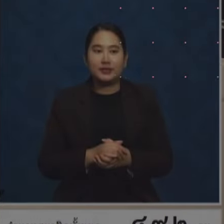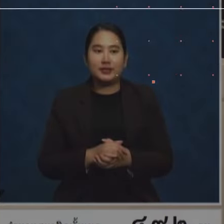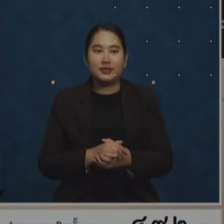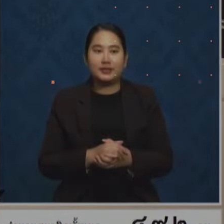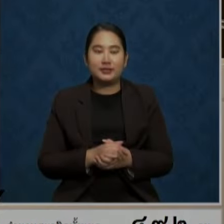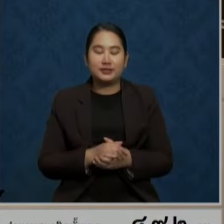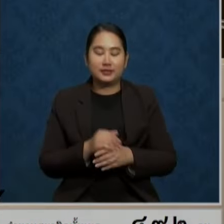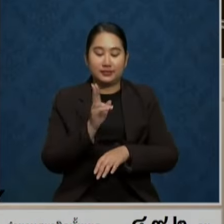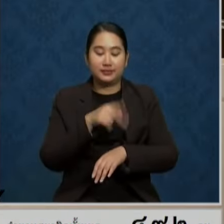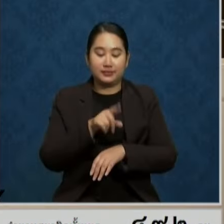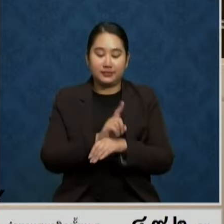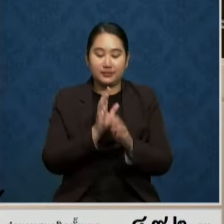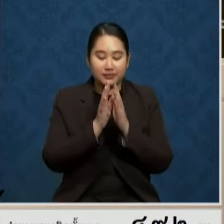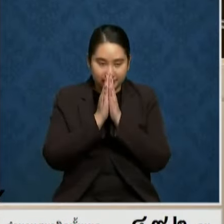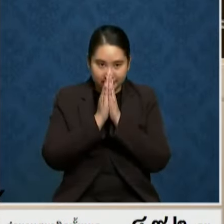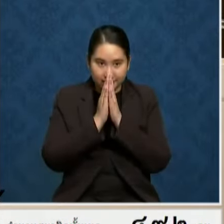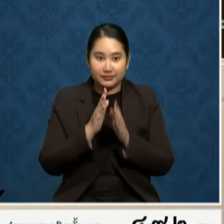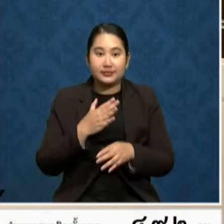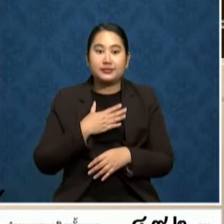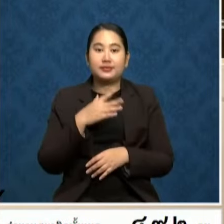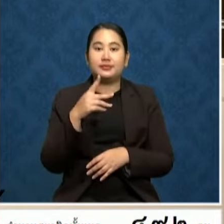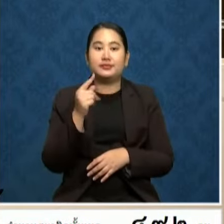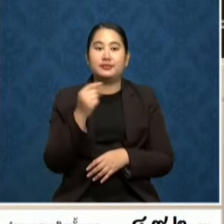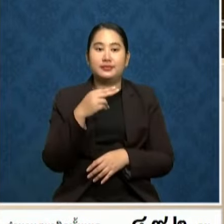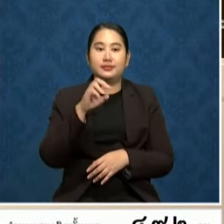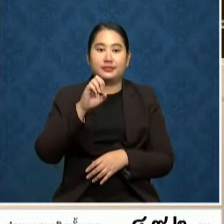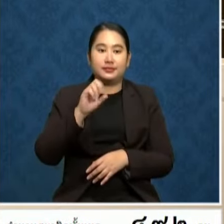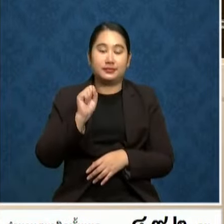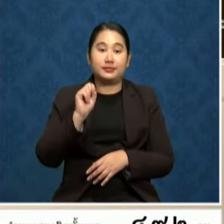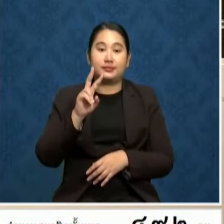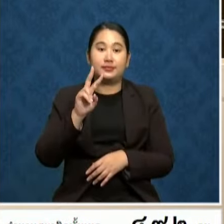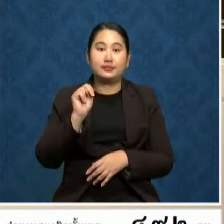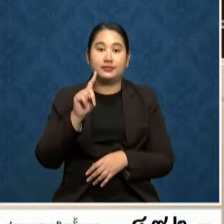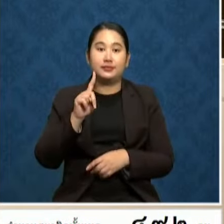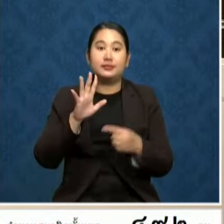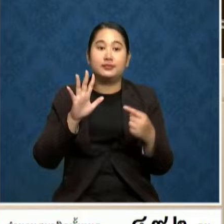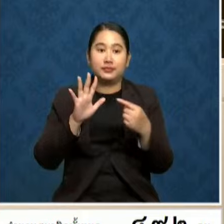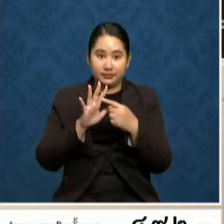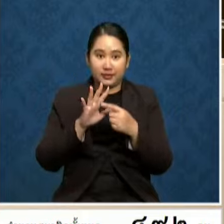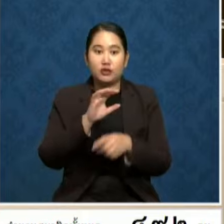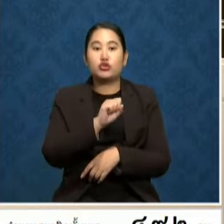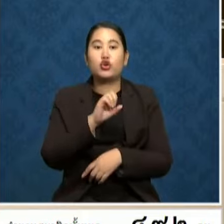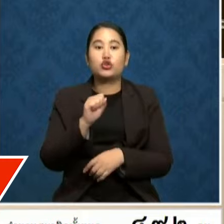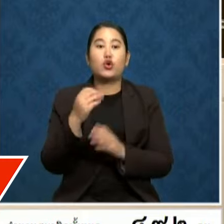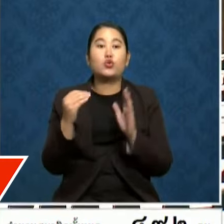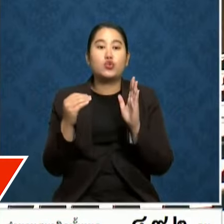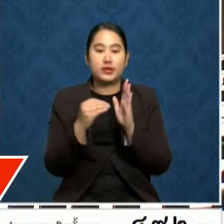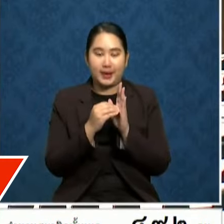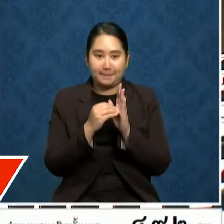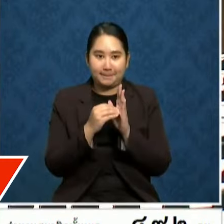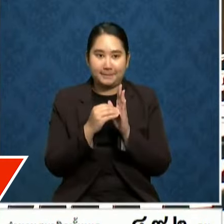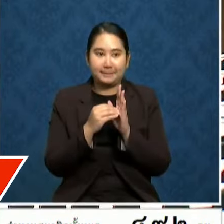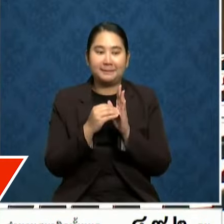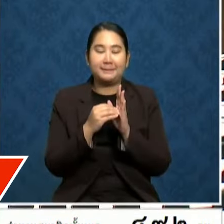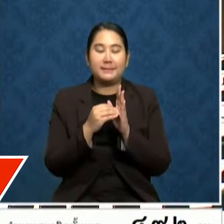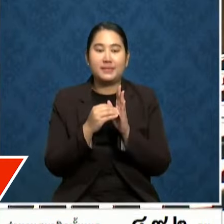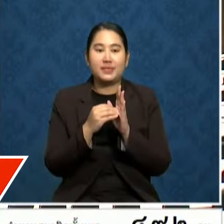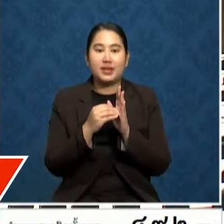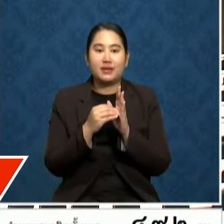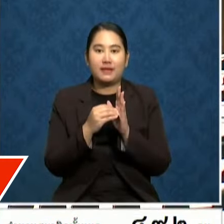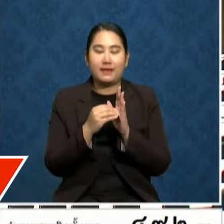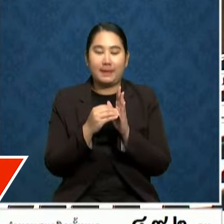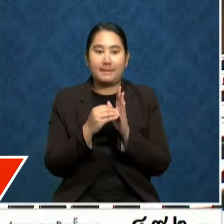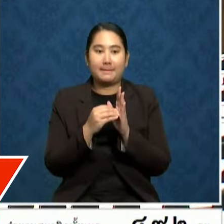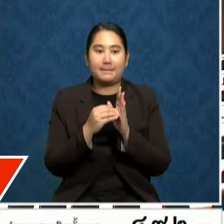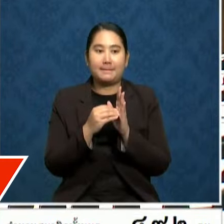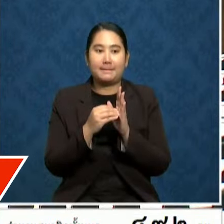เรียนท่านประธานที่เคารพค่ะดิฉันทิศนาชินวรรณส.สแบบแบ่งเขตกรุงเทพมหานครเขต 2หรือเขตปทุมวัน